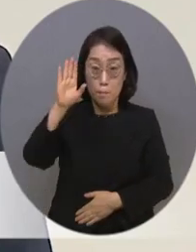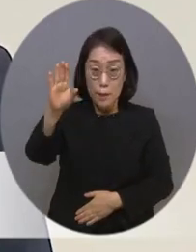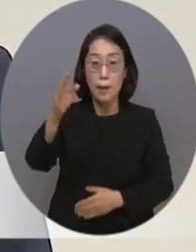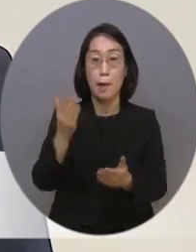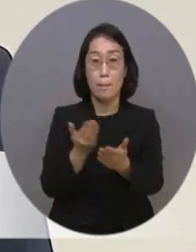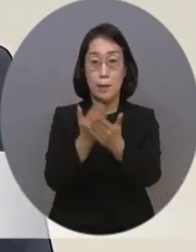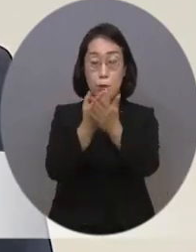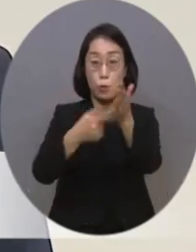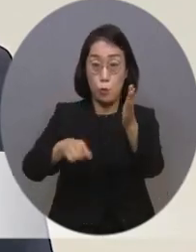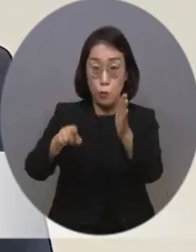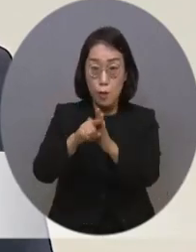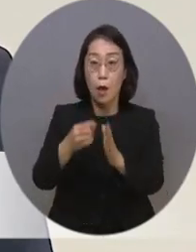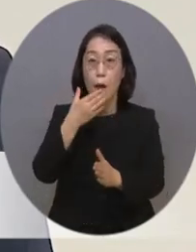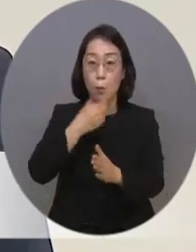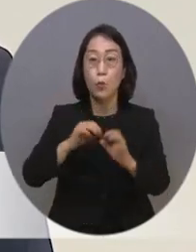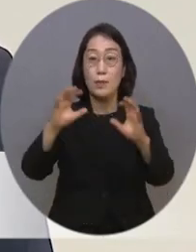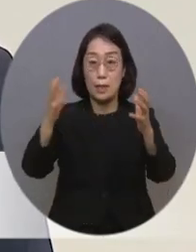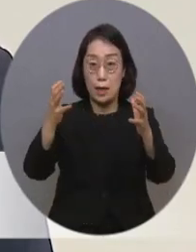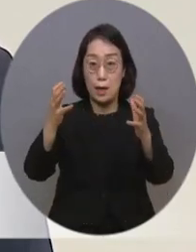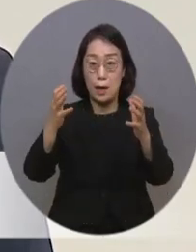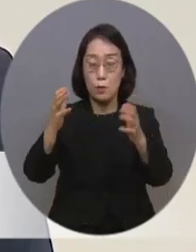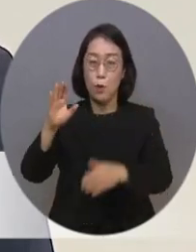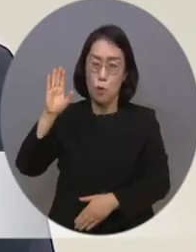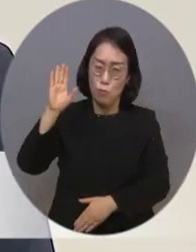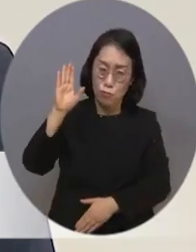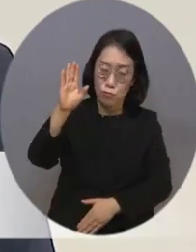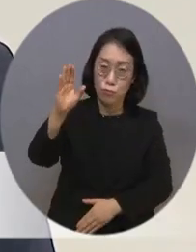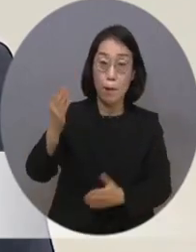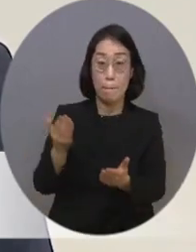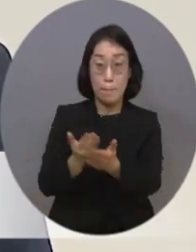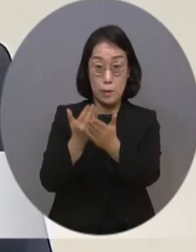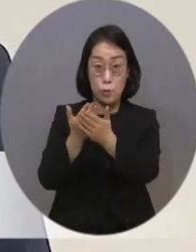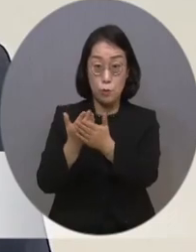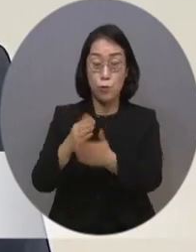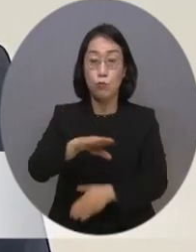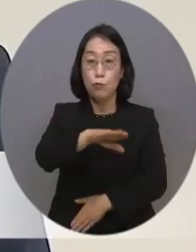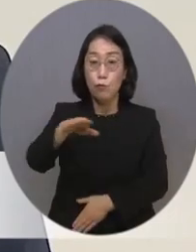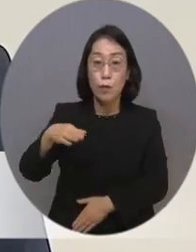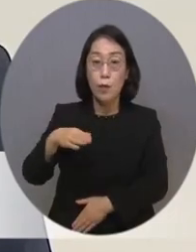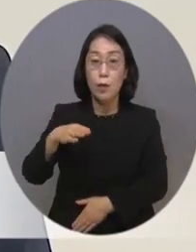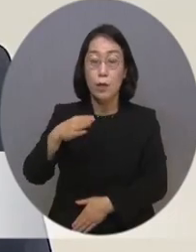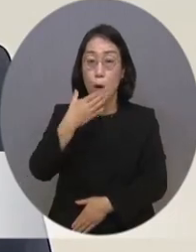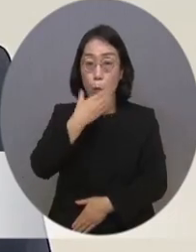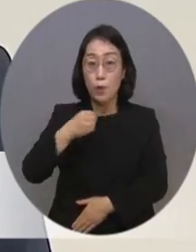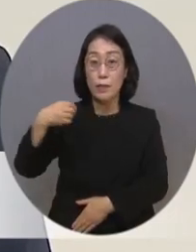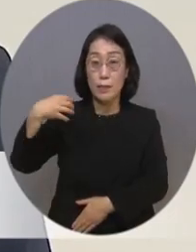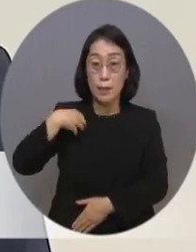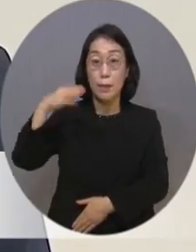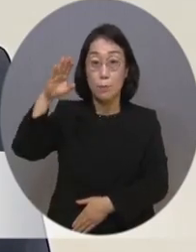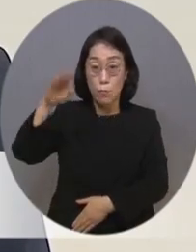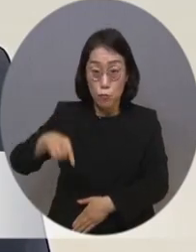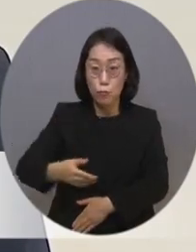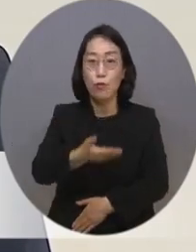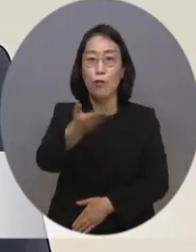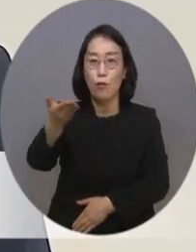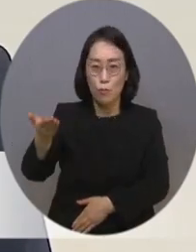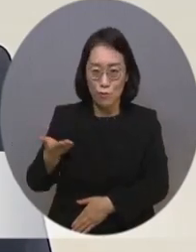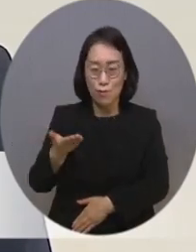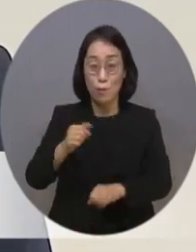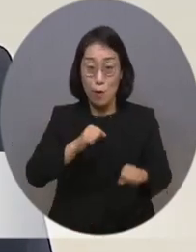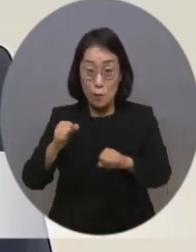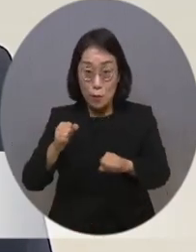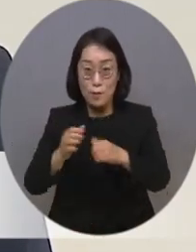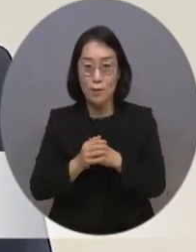위한 튼실한 복지국가로 나아가는 길에 저희 보건복지부는 언제나 사회복지인 여러분